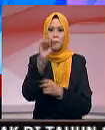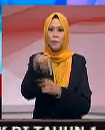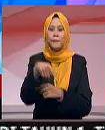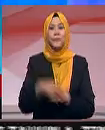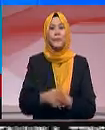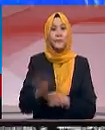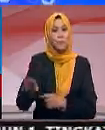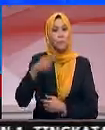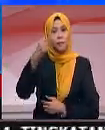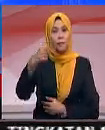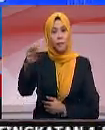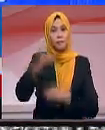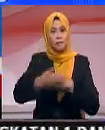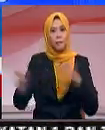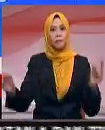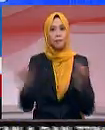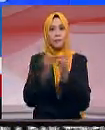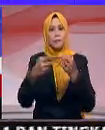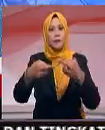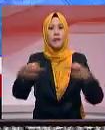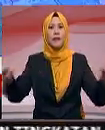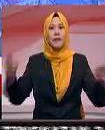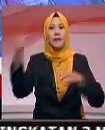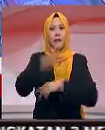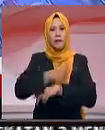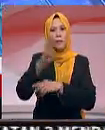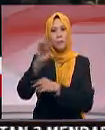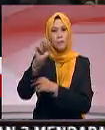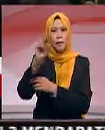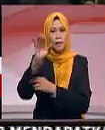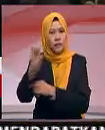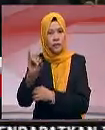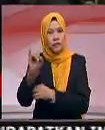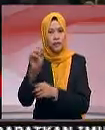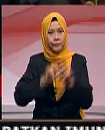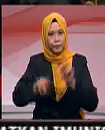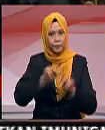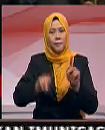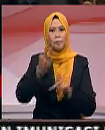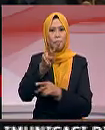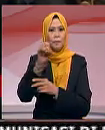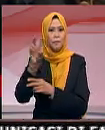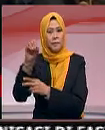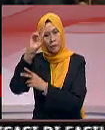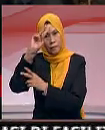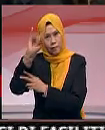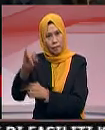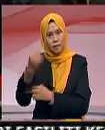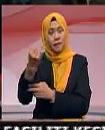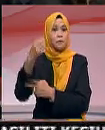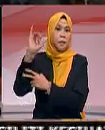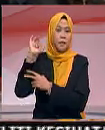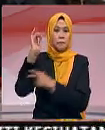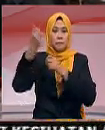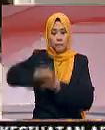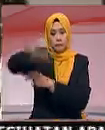Hai beliau mengulas bakar itu selepas menghadiri peluncuran hari banci penduduk dan Perumahan 2020 di Putrajaya semalam timbalan pengarah